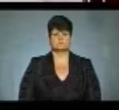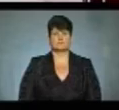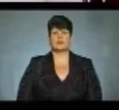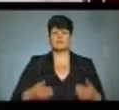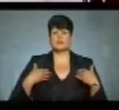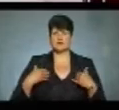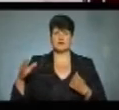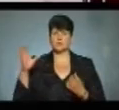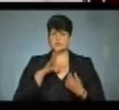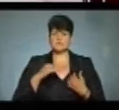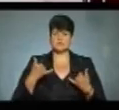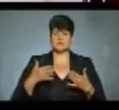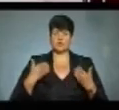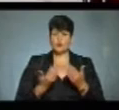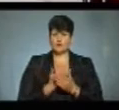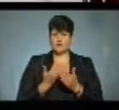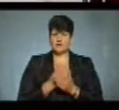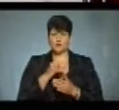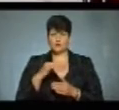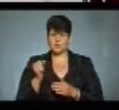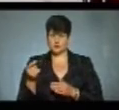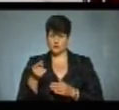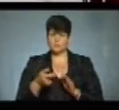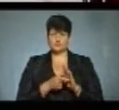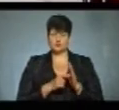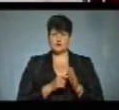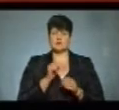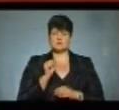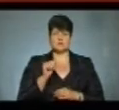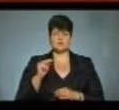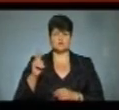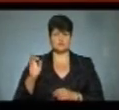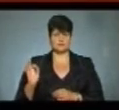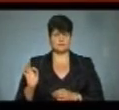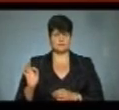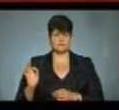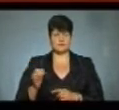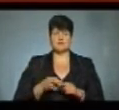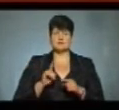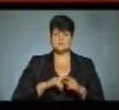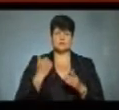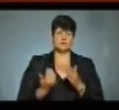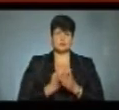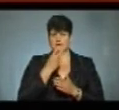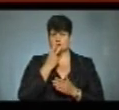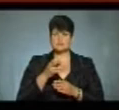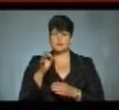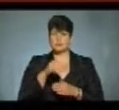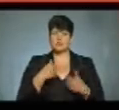Вітаю всіх, хто зараз з нами. Новини в ефірі телеканалу ЮА Тернопіль, в студії Анастасія Чичко. І у цьому випуску дивіться про